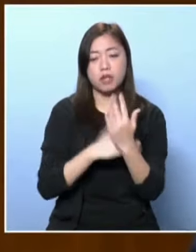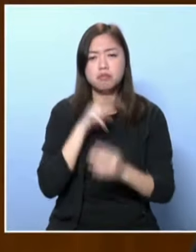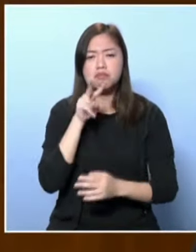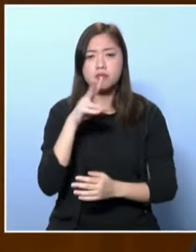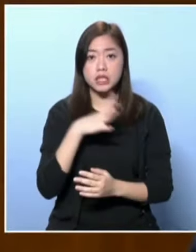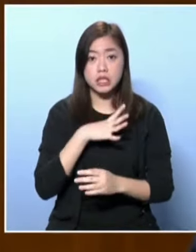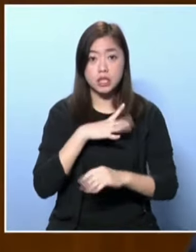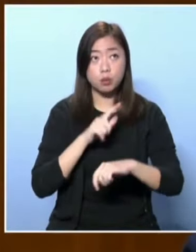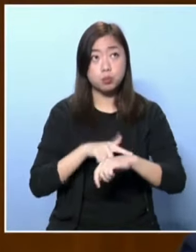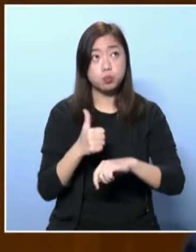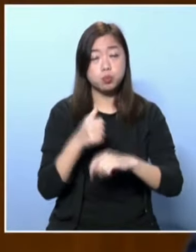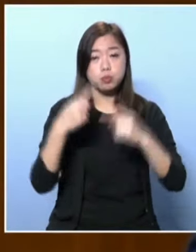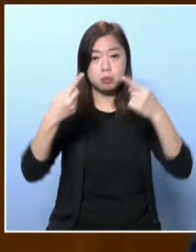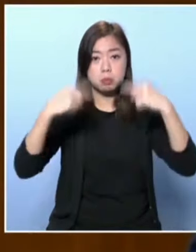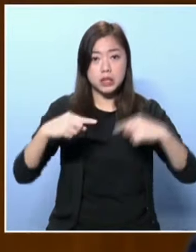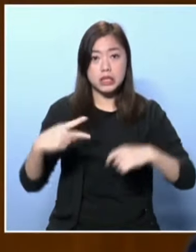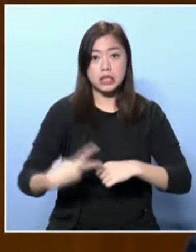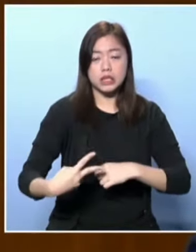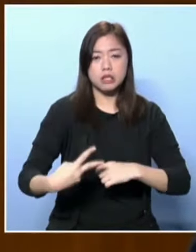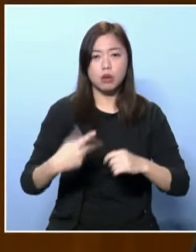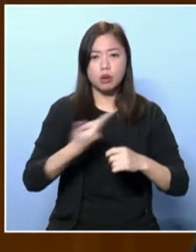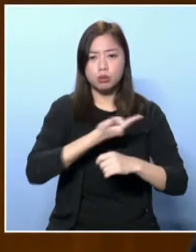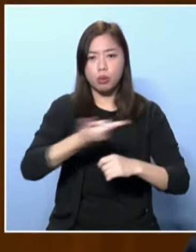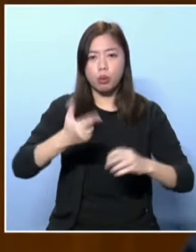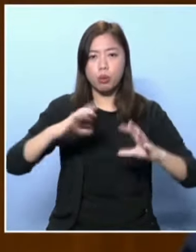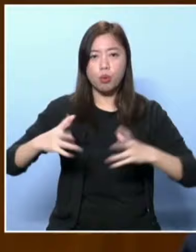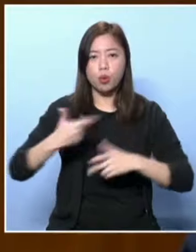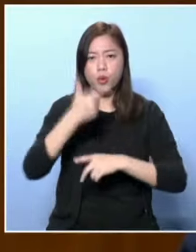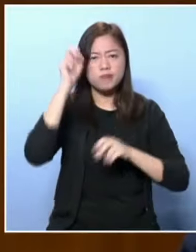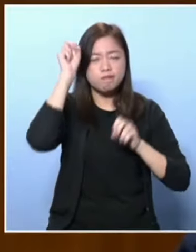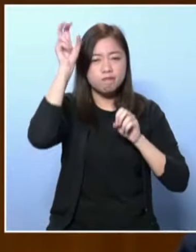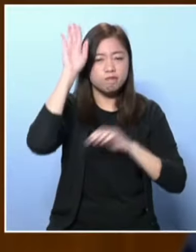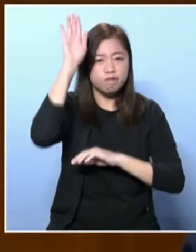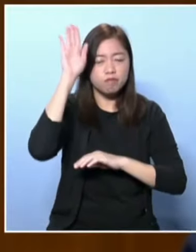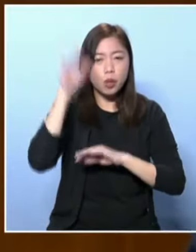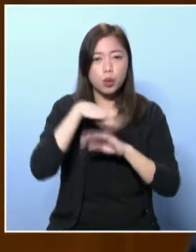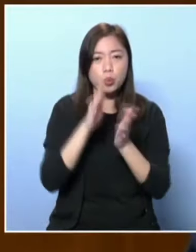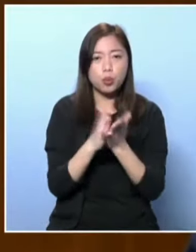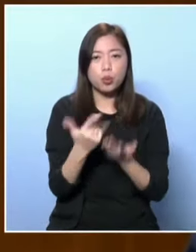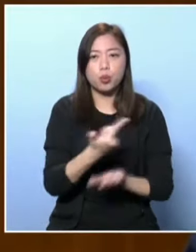究竟有冇可能進行到第二輪？因為我哋都有多相當多嘅動議啦，係陸續入